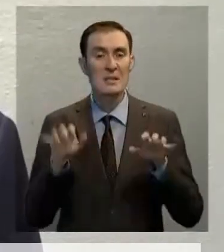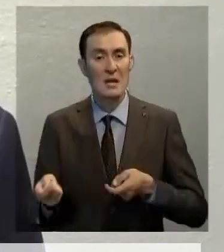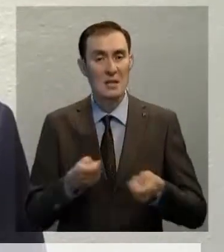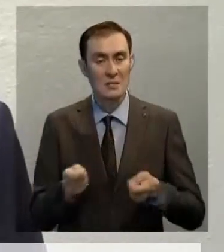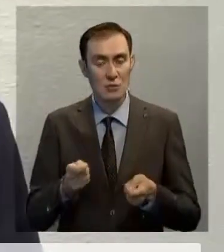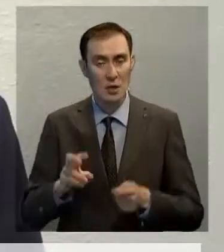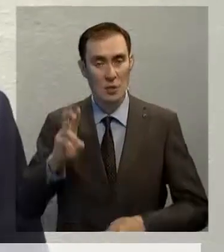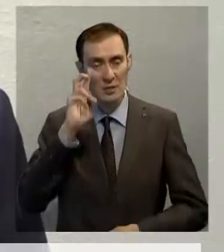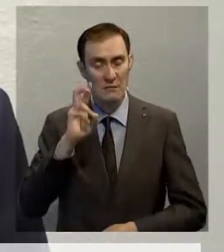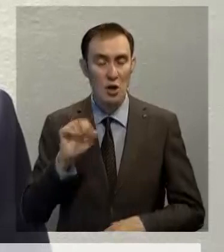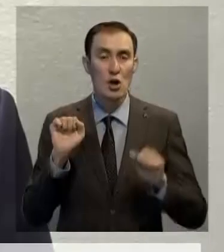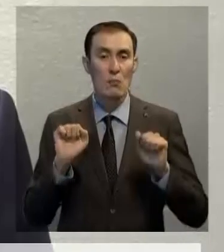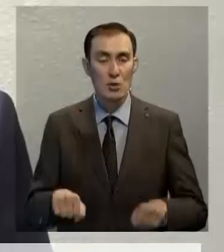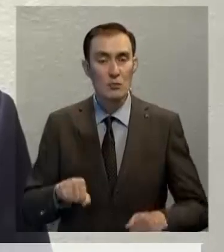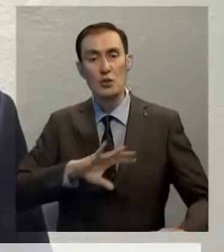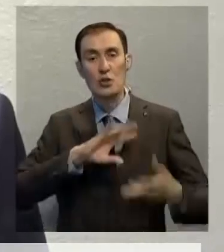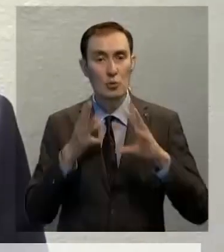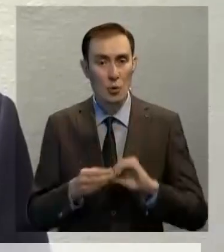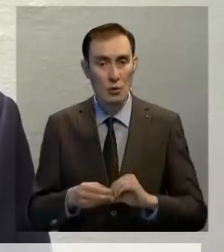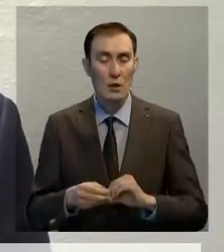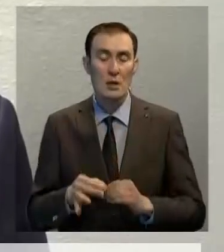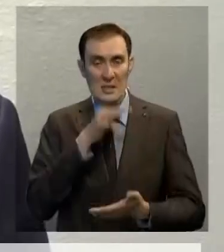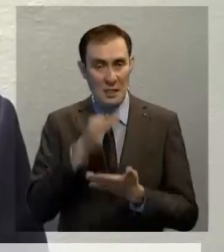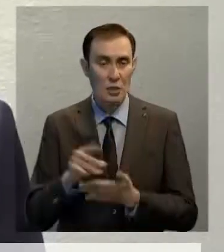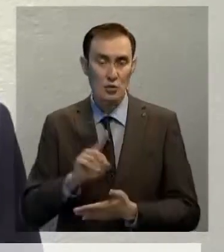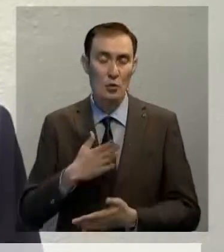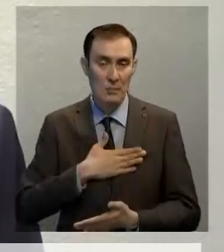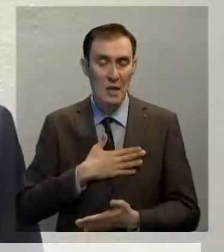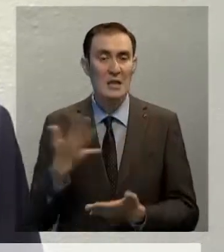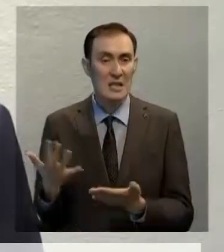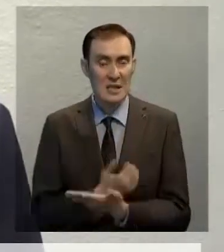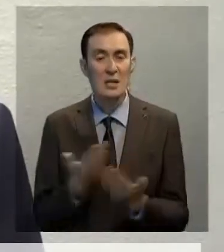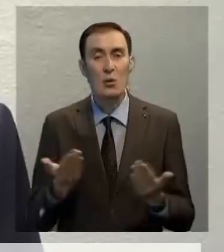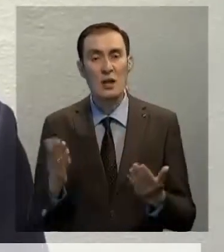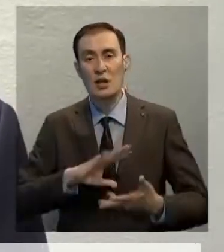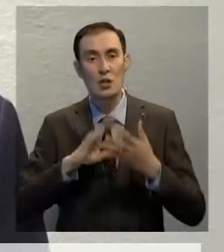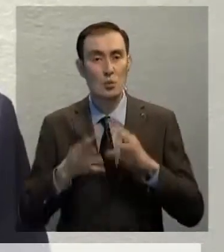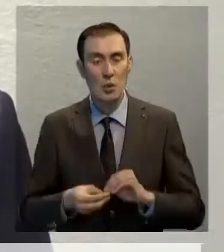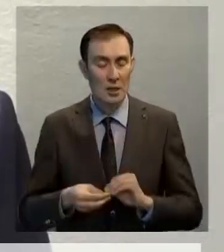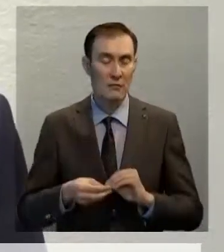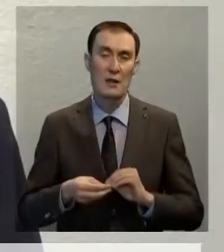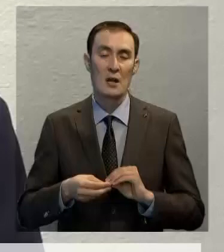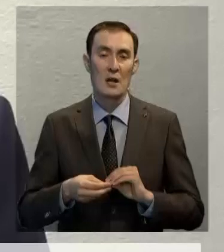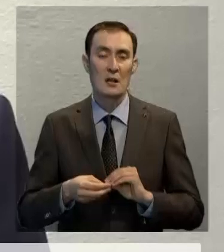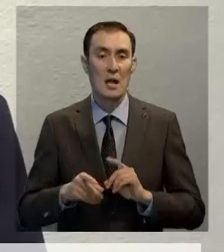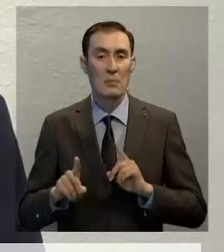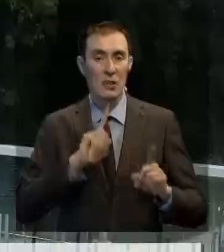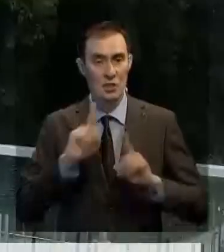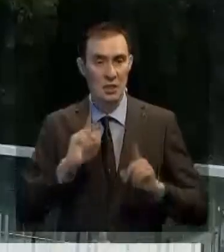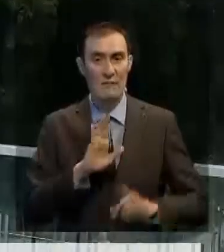страна, сможем подвести итог и сказать, что мы достигли определенных результатов на площадке